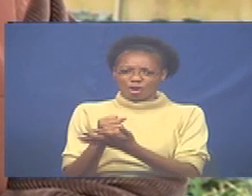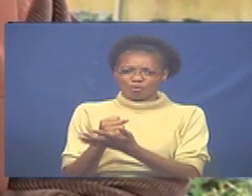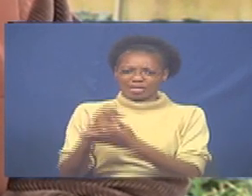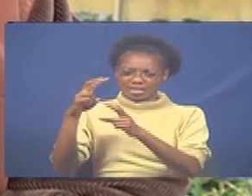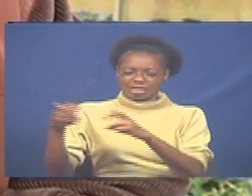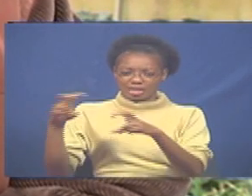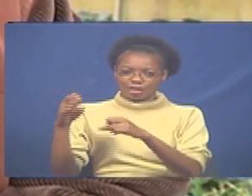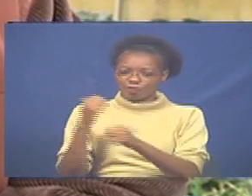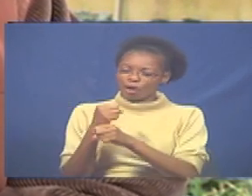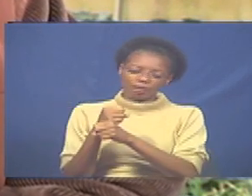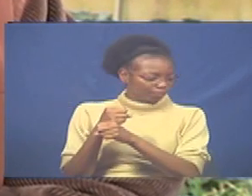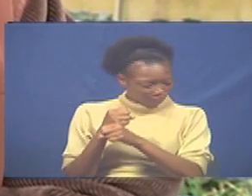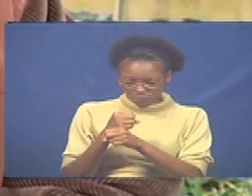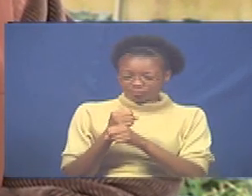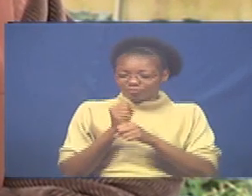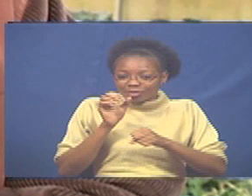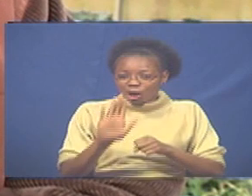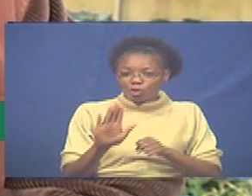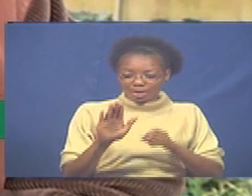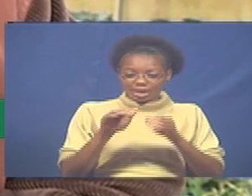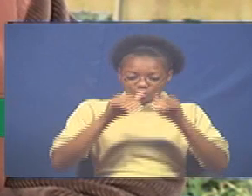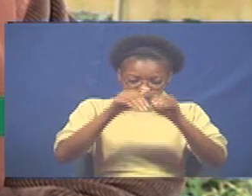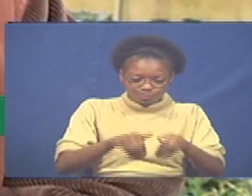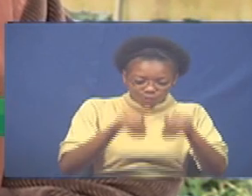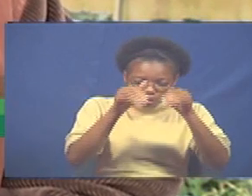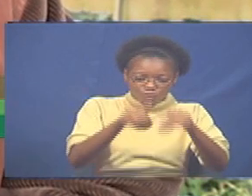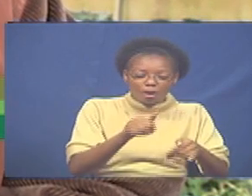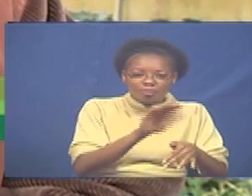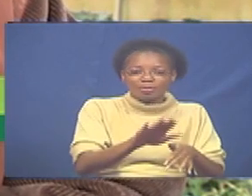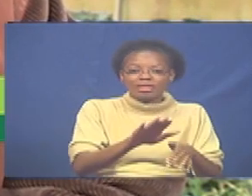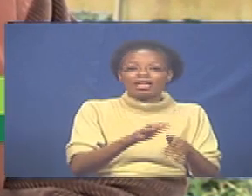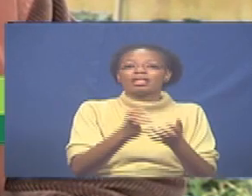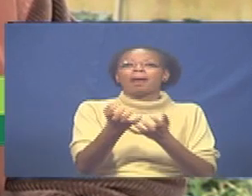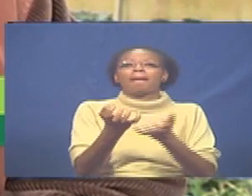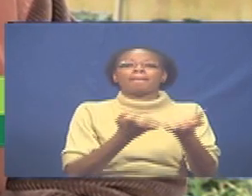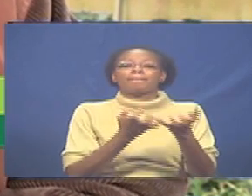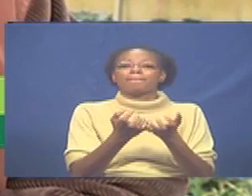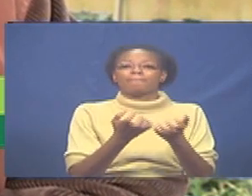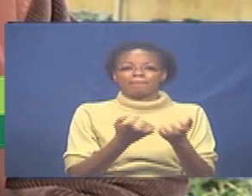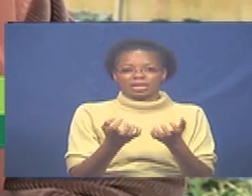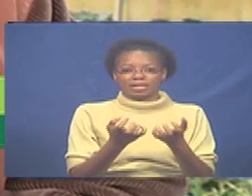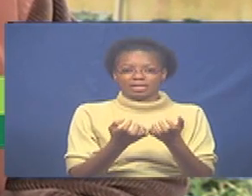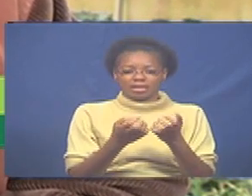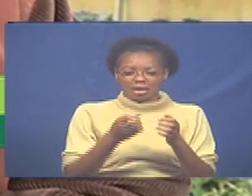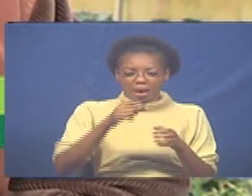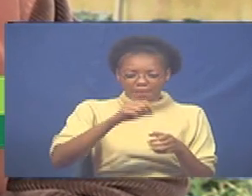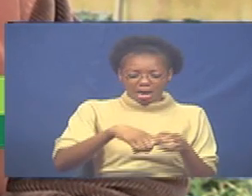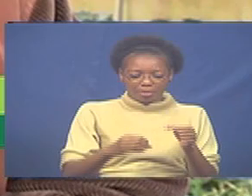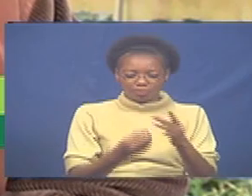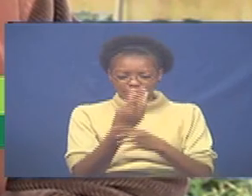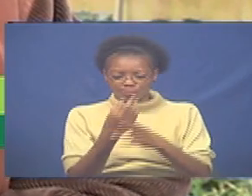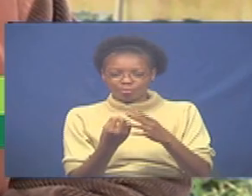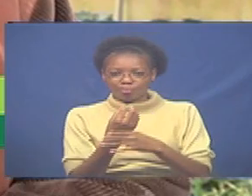ni muhimu sana wakulima wengi wawe encouraged wafanye kilimo biashara. Wasifanye tu kilimo cha